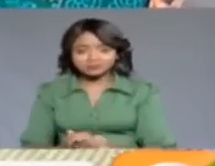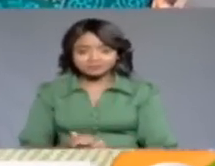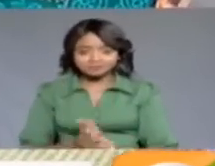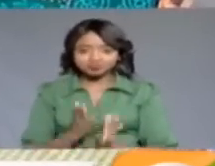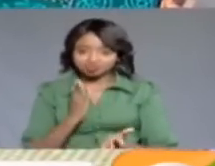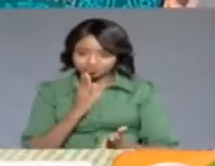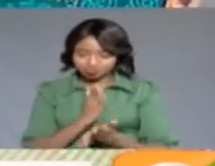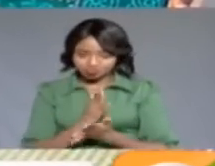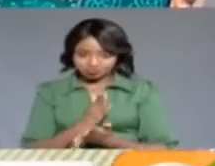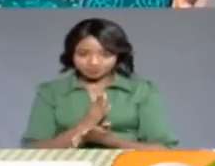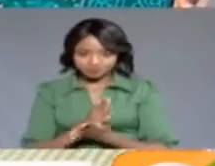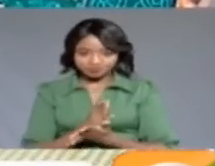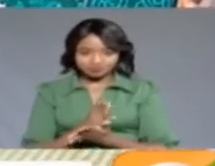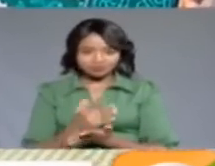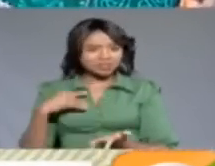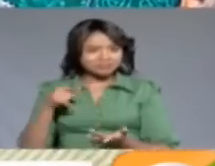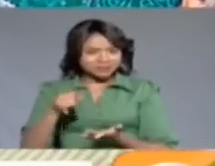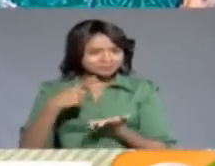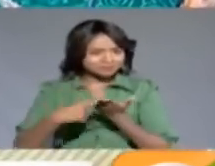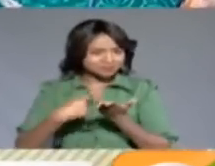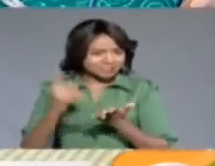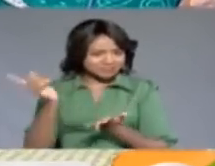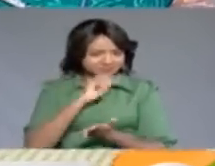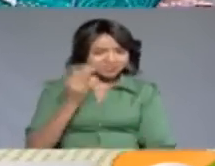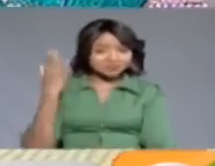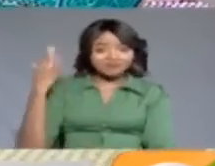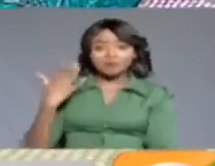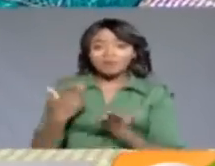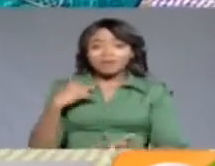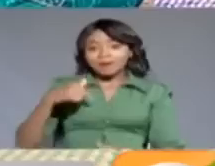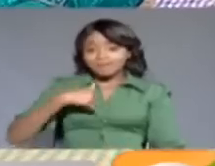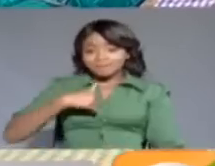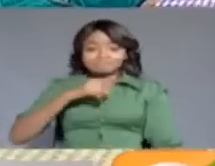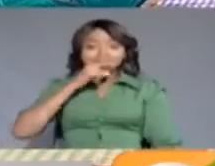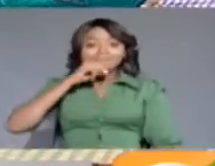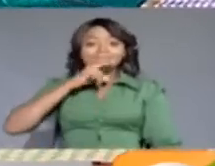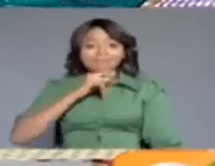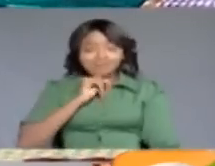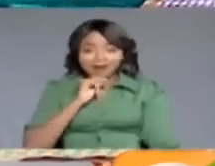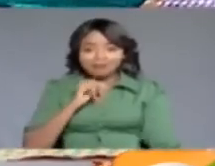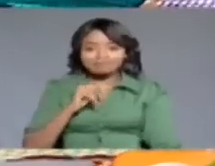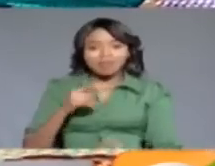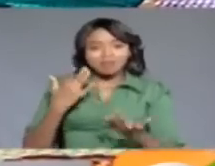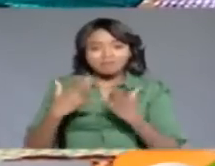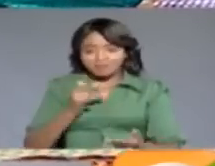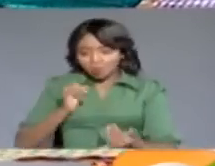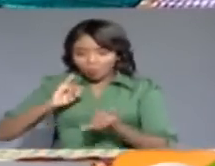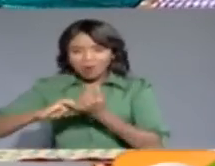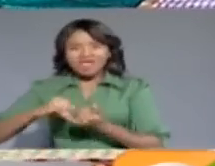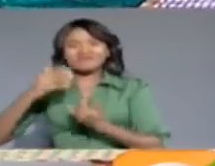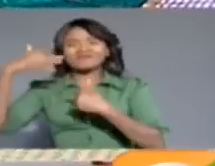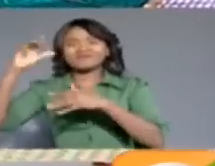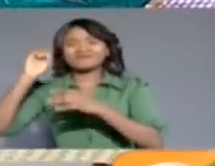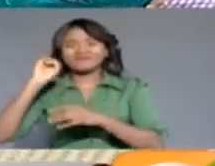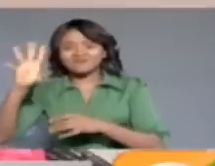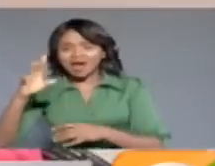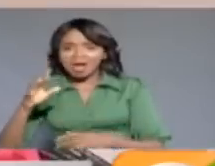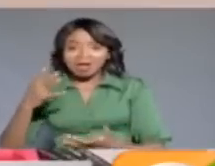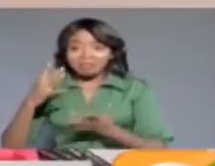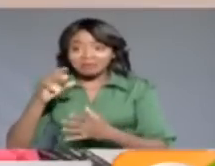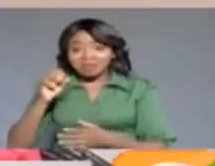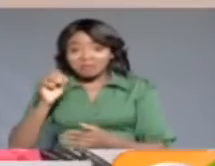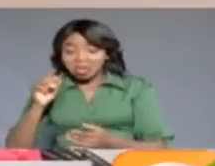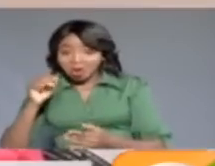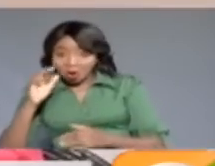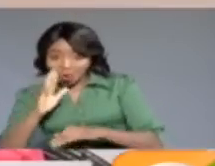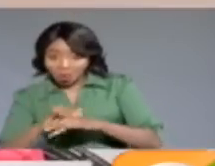jambo kuna wakati nilizungumzia hili kwamba wewe uko hapo nyumbani, wafanya kazi, mama labda uko mbali, alafu amwita dadako aliyemaliza